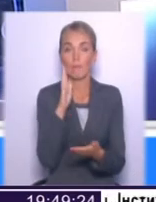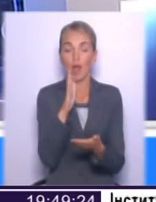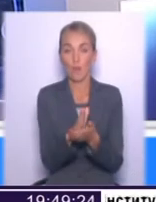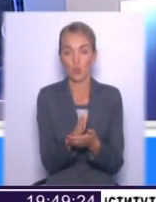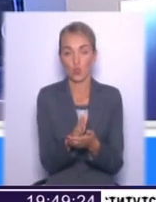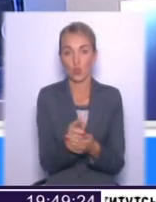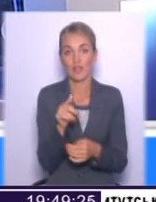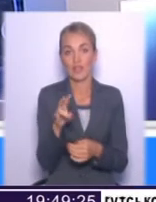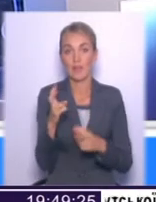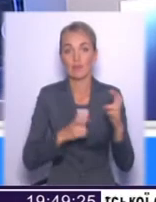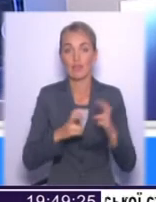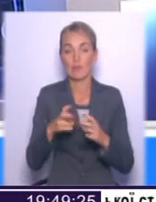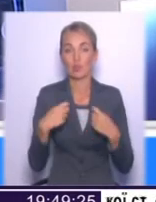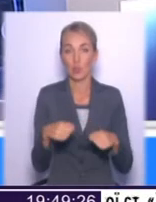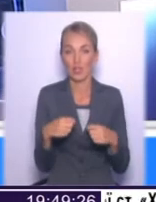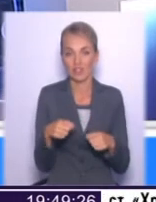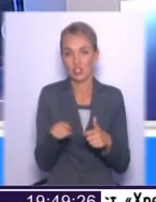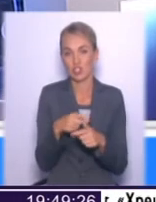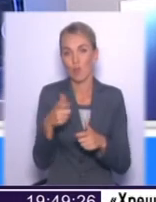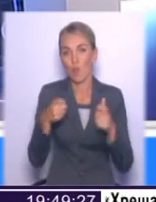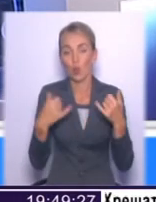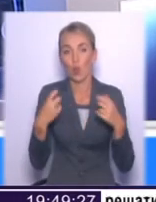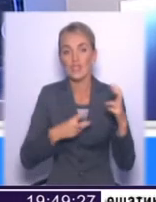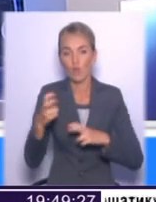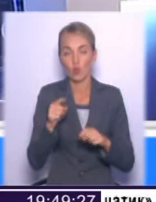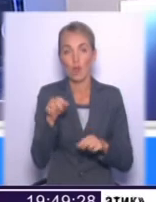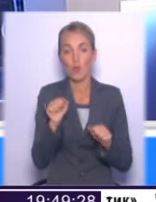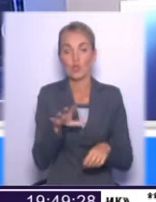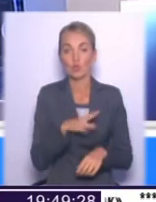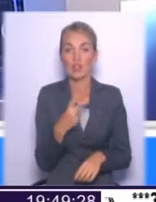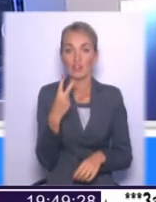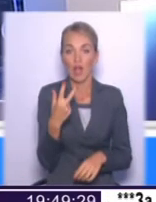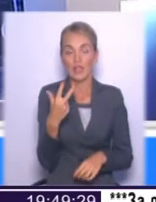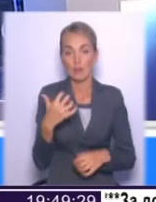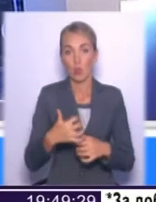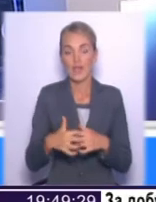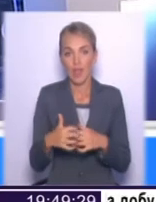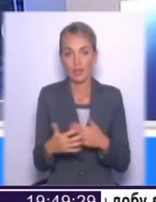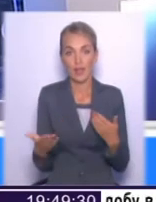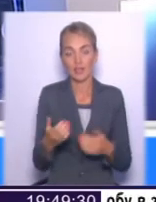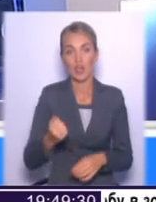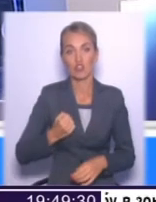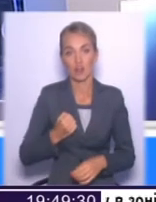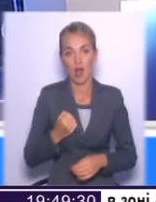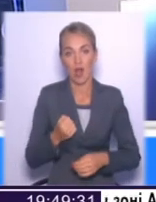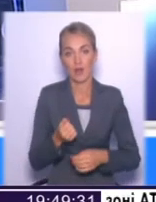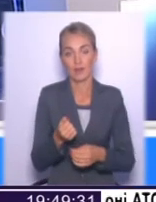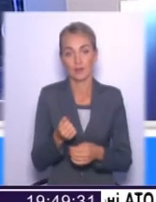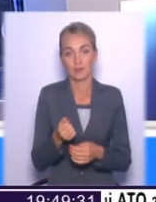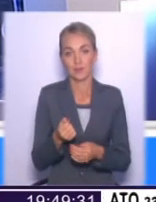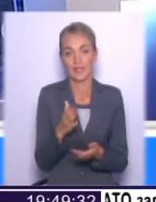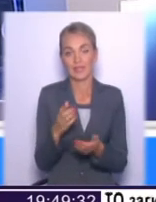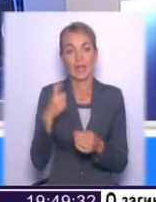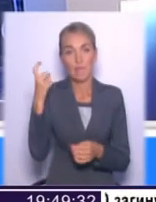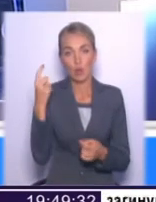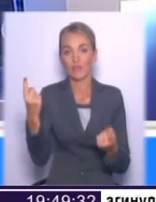торгівлі, хай це буде Обухівський молокозавод чи що, там може бути 2-3 посередника, які, на жаль, тримають великі люди. Як би їх